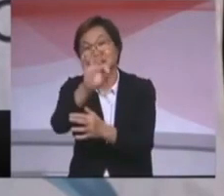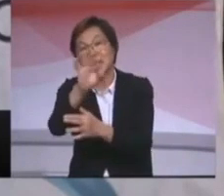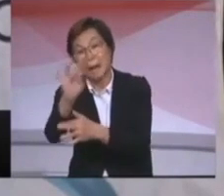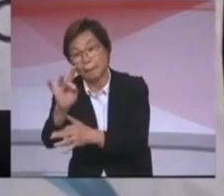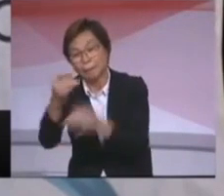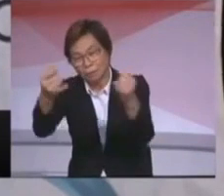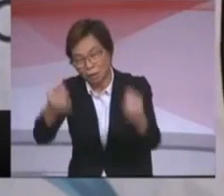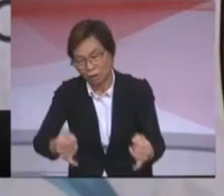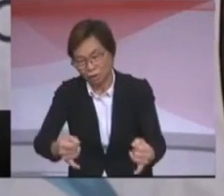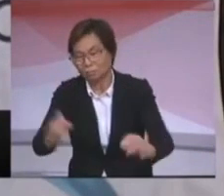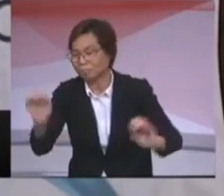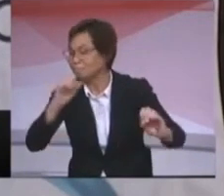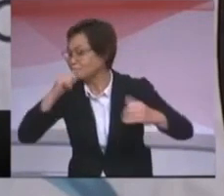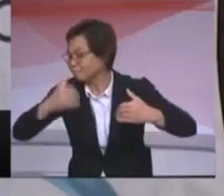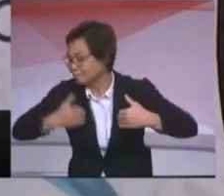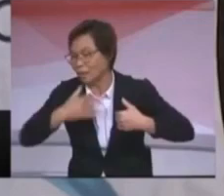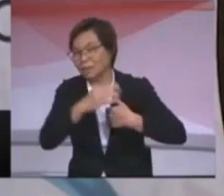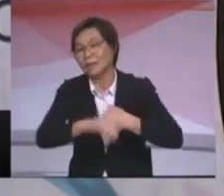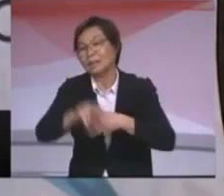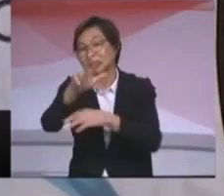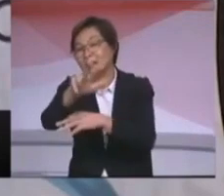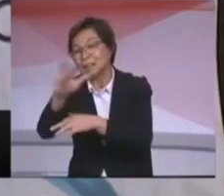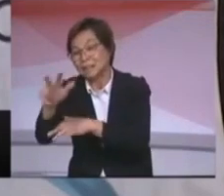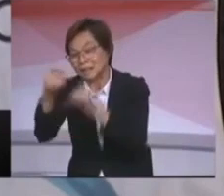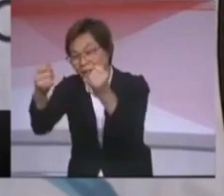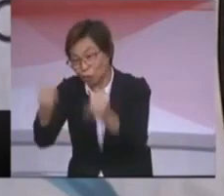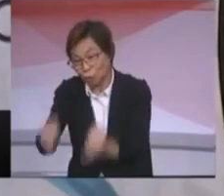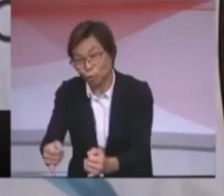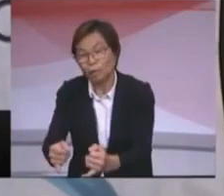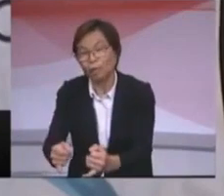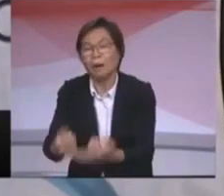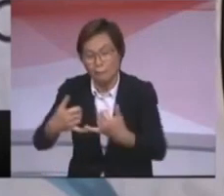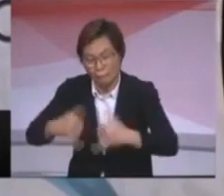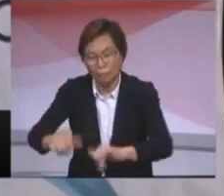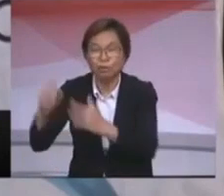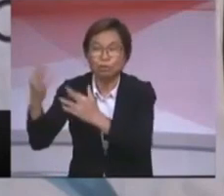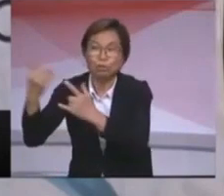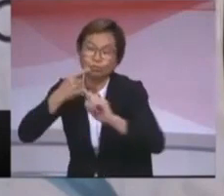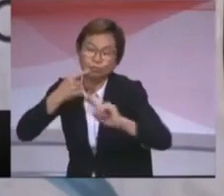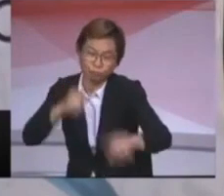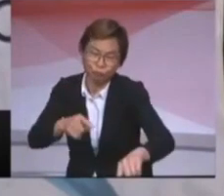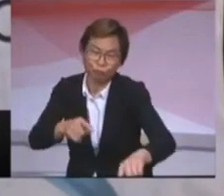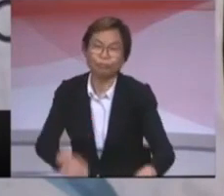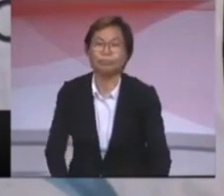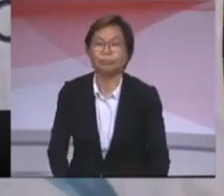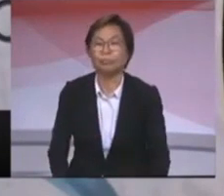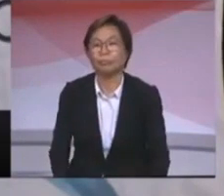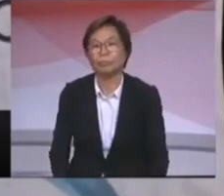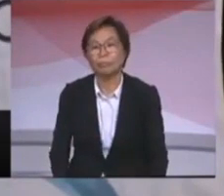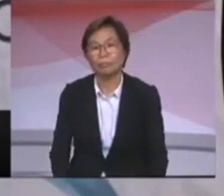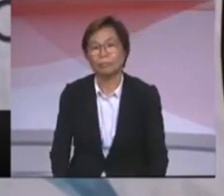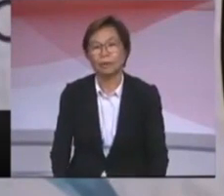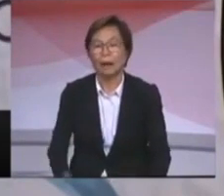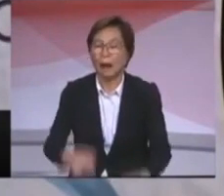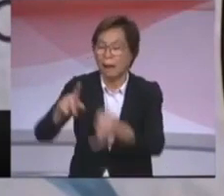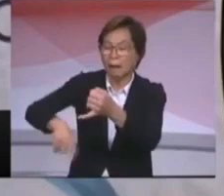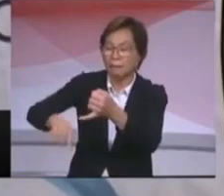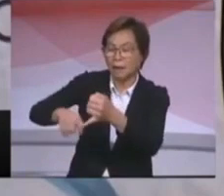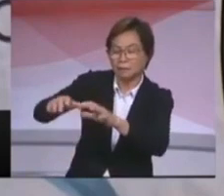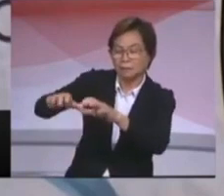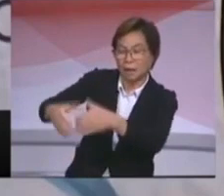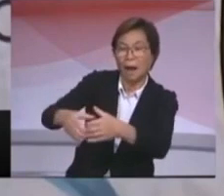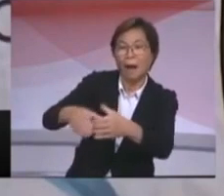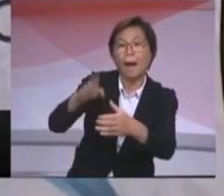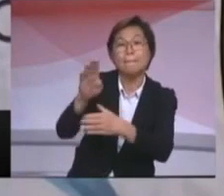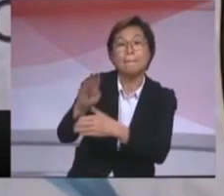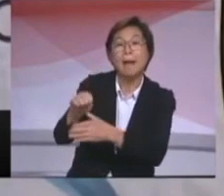98 individu dikesan negatif dan 33 individu masih menunggu keputusan. Kluster terakhir ialah kluster